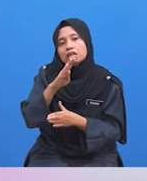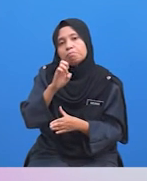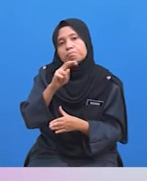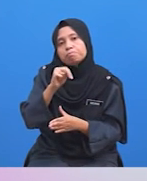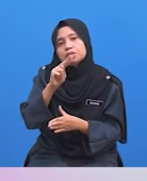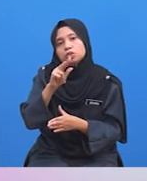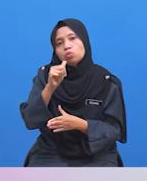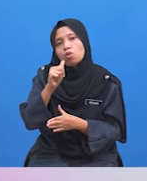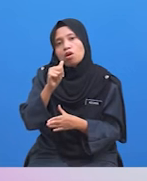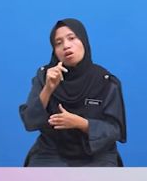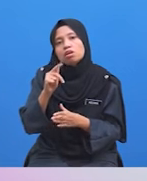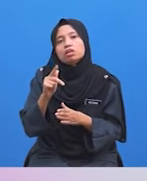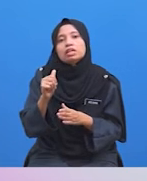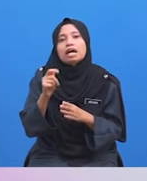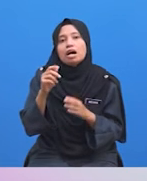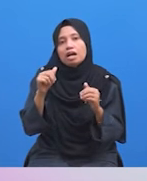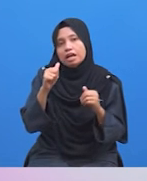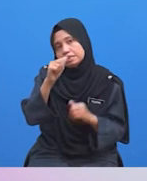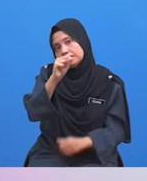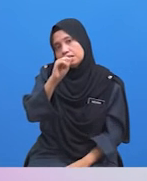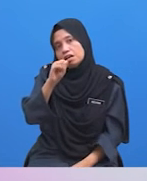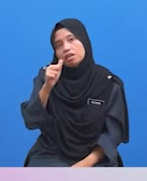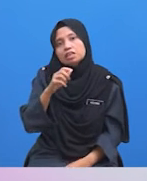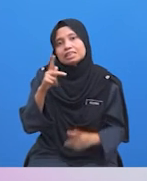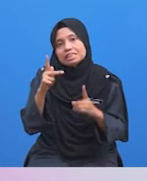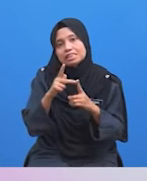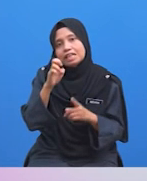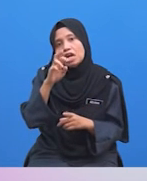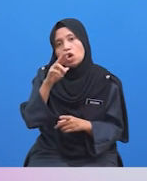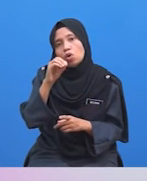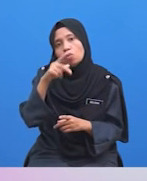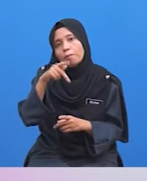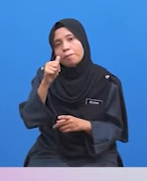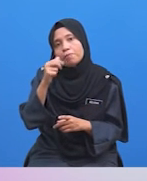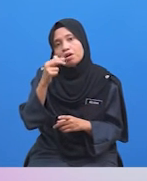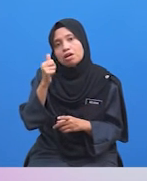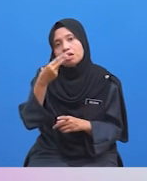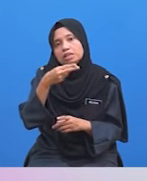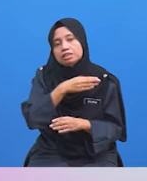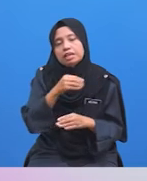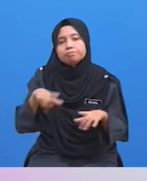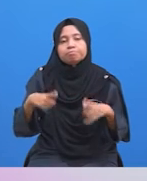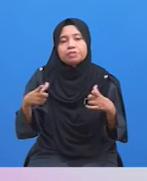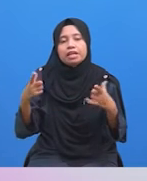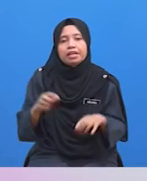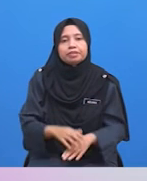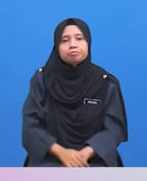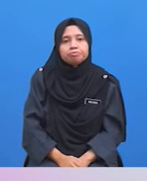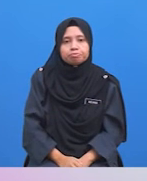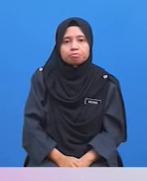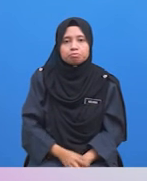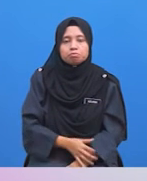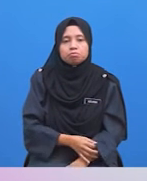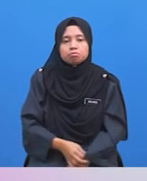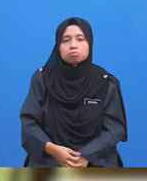benua Asia ke benua Eropa benua Asia ke Benua Afrika benua Amerika ke benua Asia atau dari benua Eropa ke